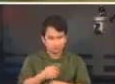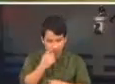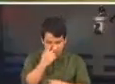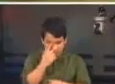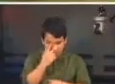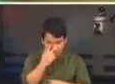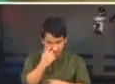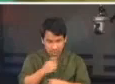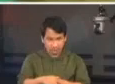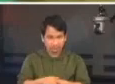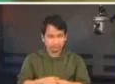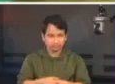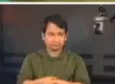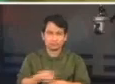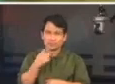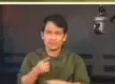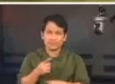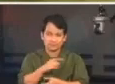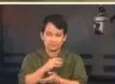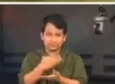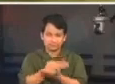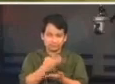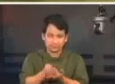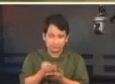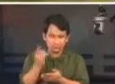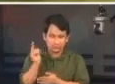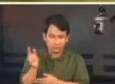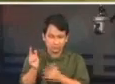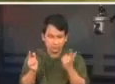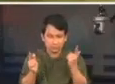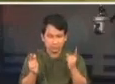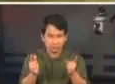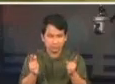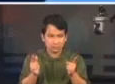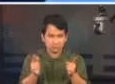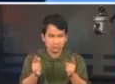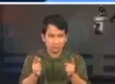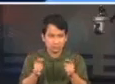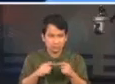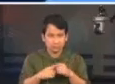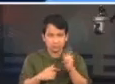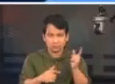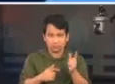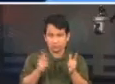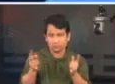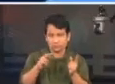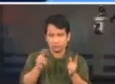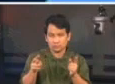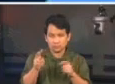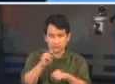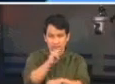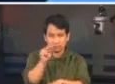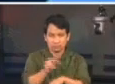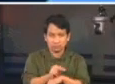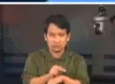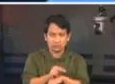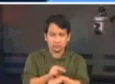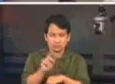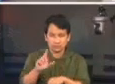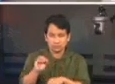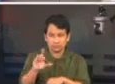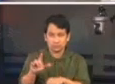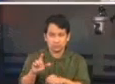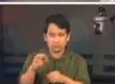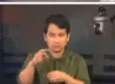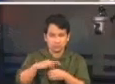This is the budget for 2021. As we all know, 2022, May of 2022, ito yung national and local election. So,